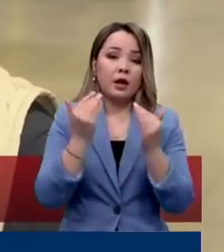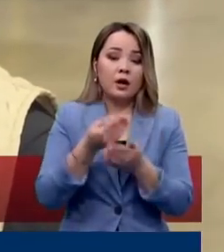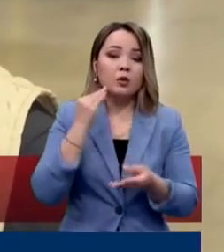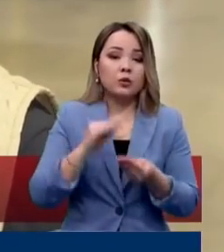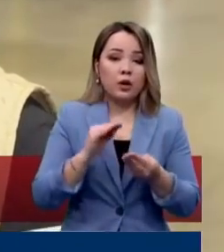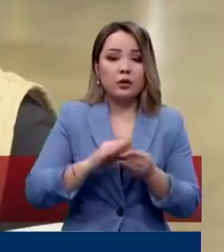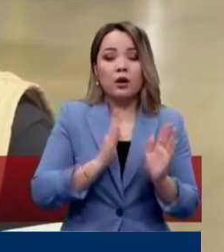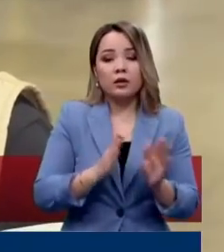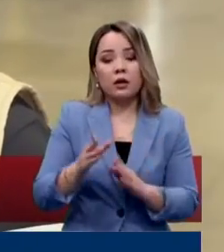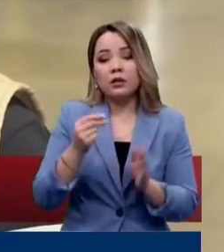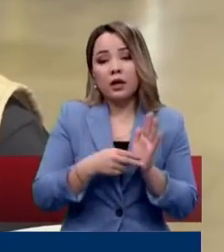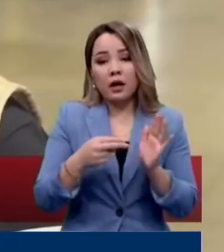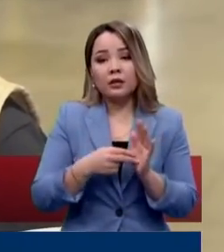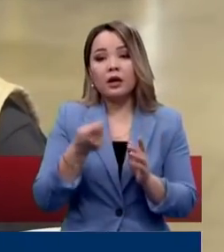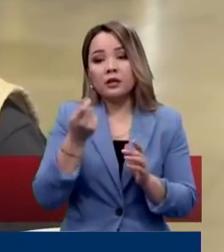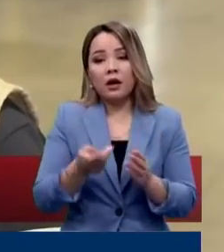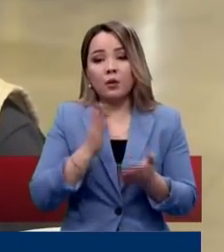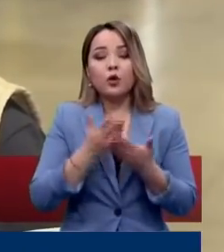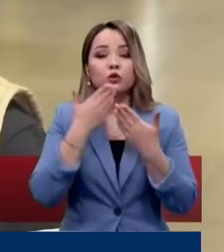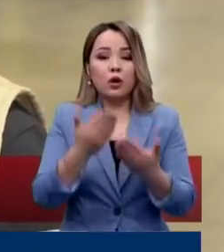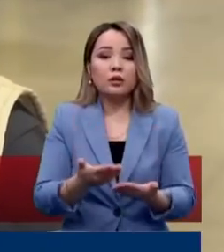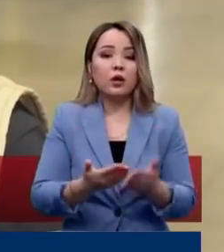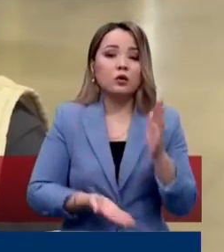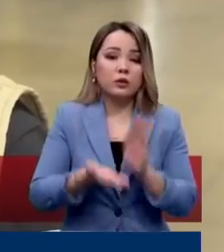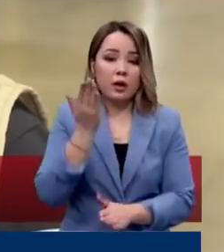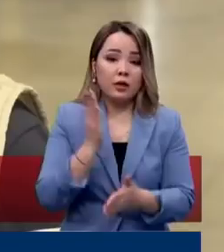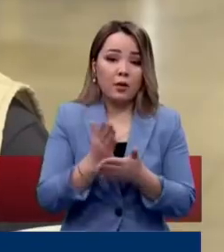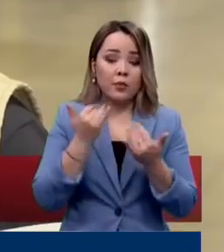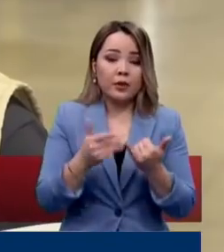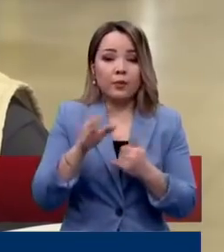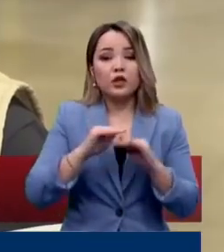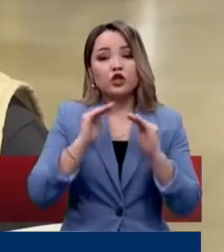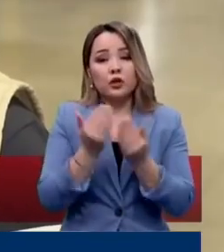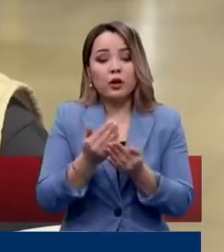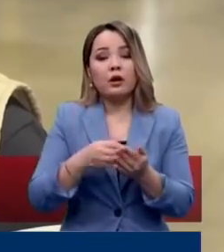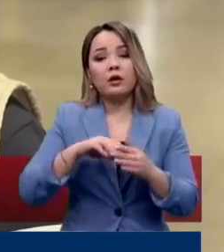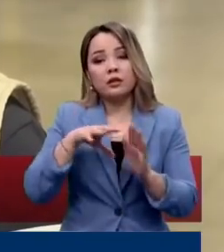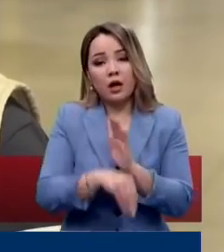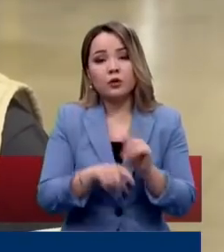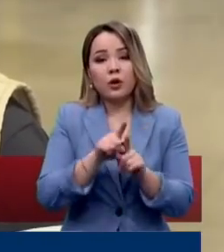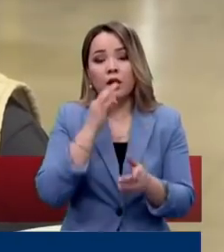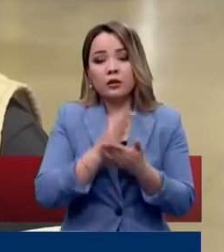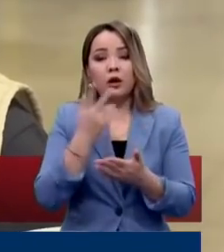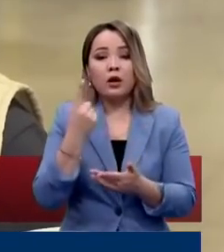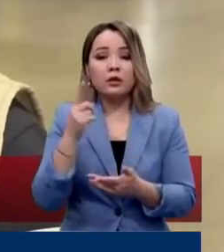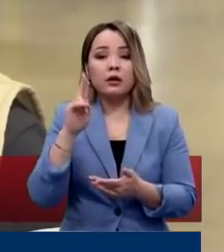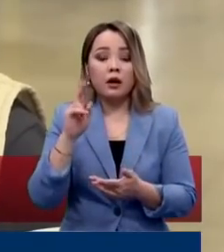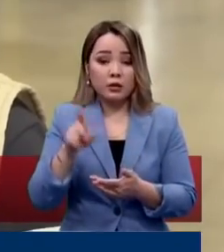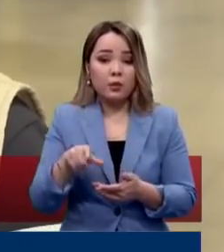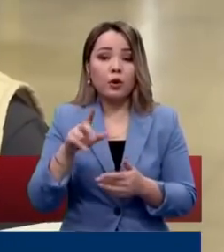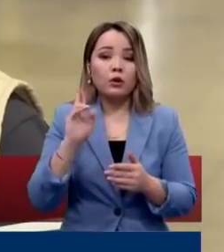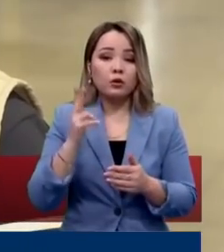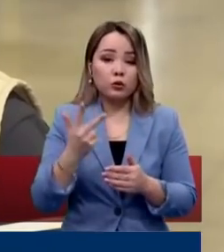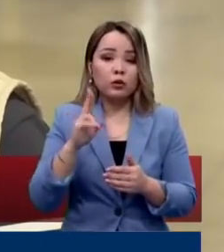Тұрақтандыру қорынан бағасы арзан қант түскенде сұраныс күрт артты. Біз шектеу енгізуге мәжбүр болдық. Бір адамға 3 келеден артық сатпаймыз